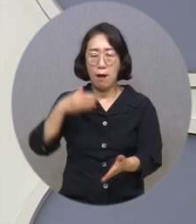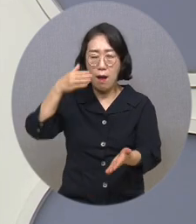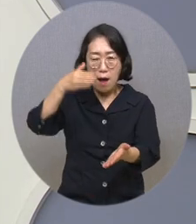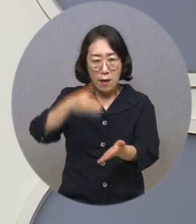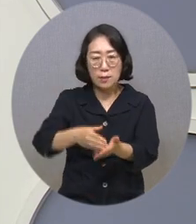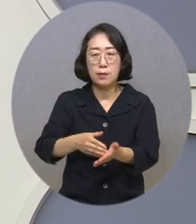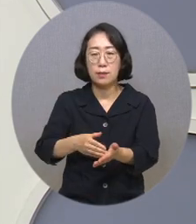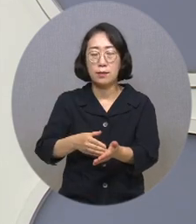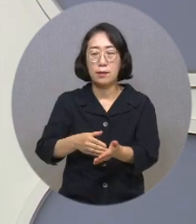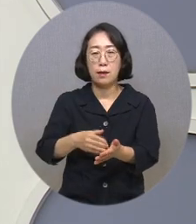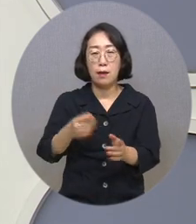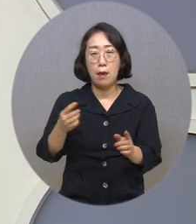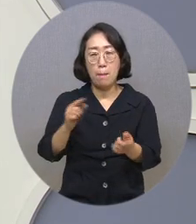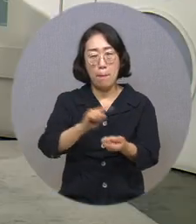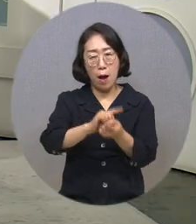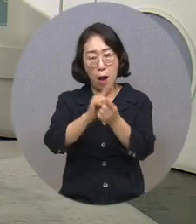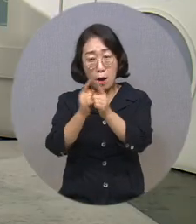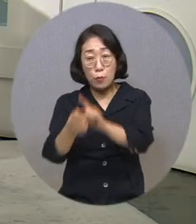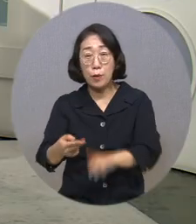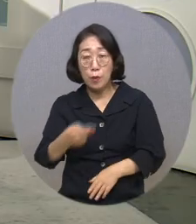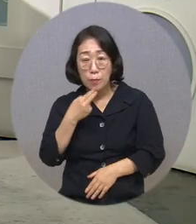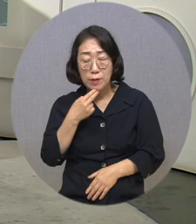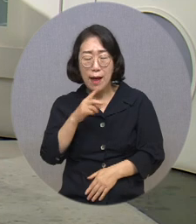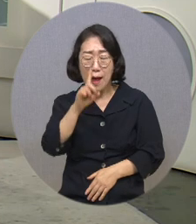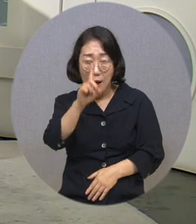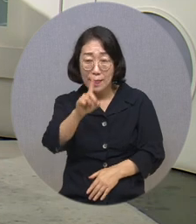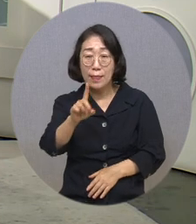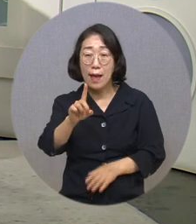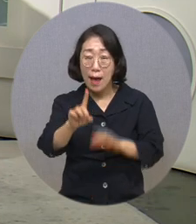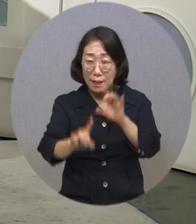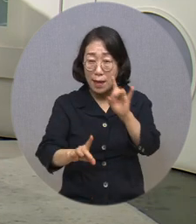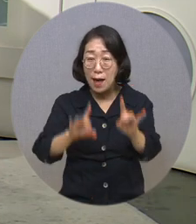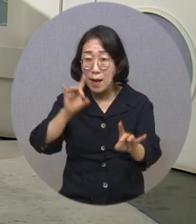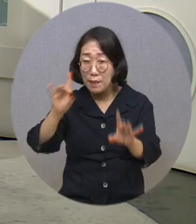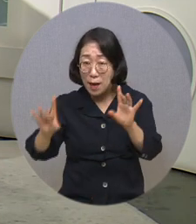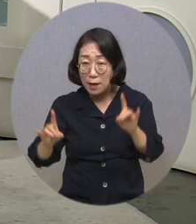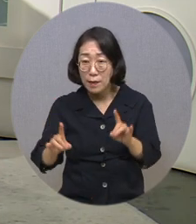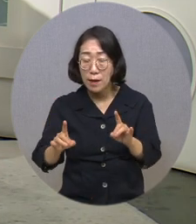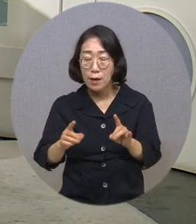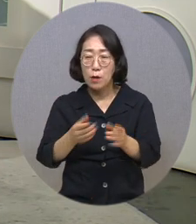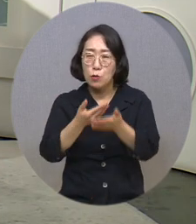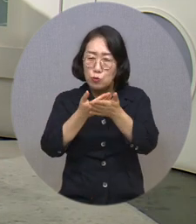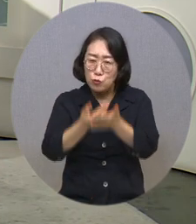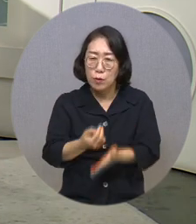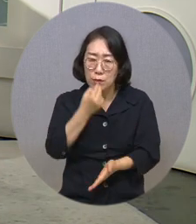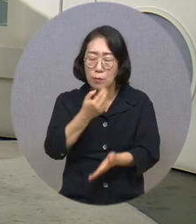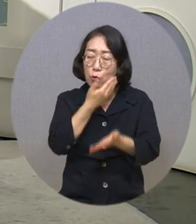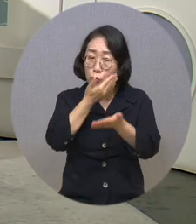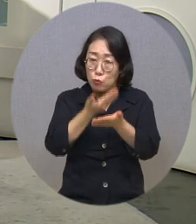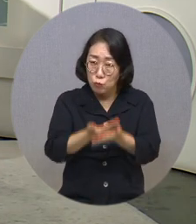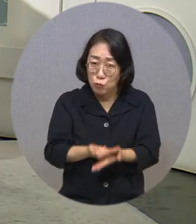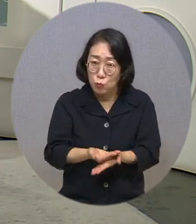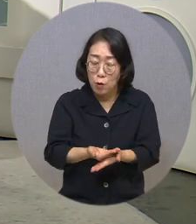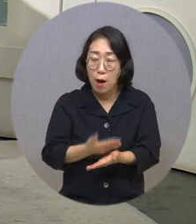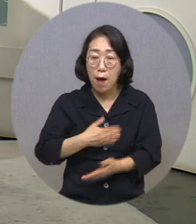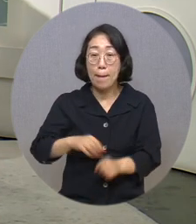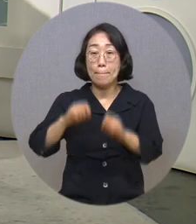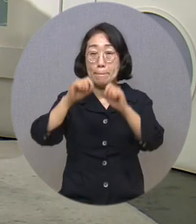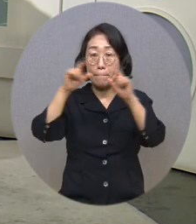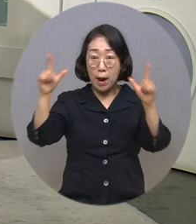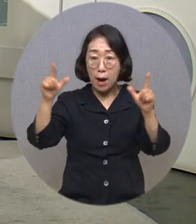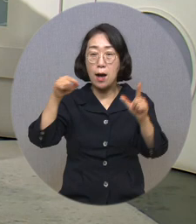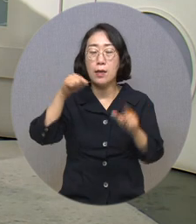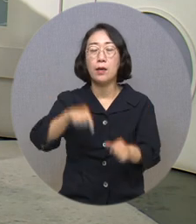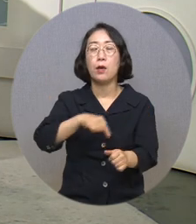되는데 정말 한 학생이든 한 생명의 소중함을 아는 게 교육이다.